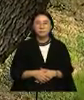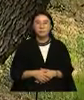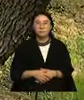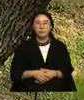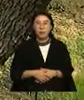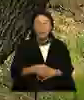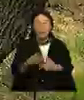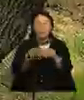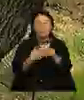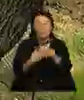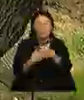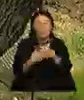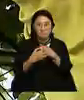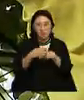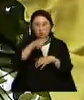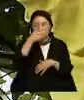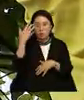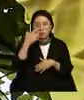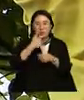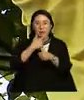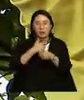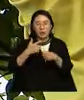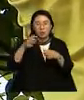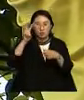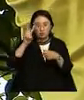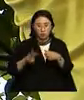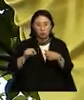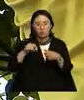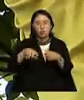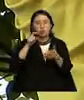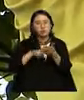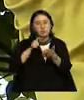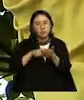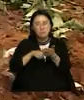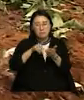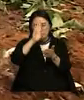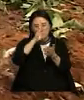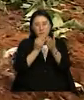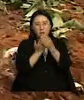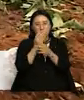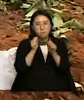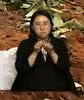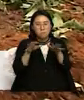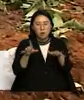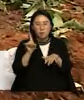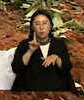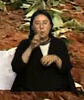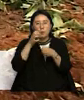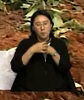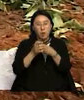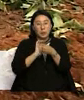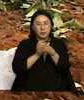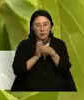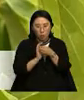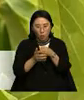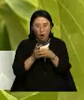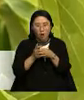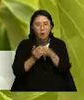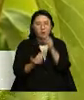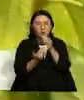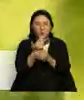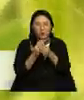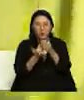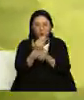먹골 배로 유명한 남양주 씨가 과수 화상 병 때문에 비상이 걸렸습니다 화상 백은 때와 사과 등 과수 에서